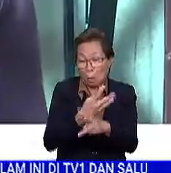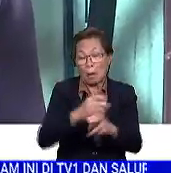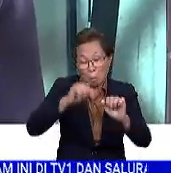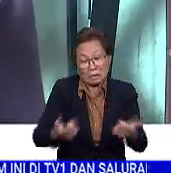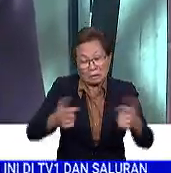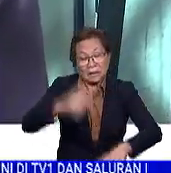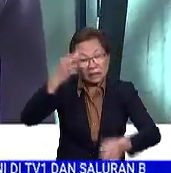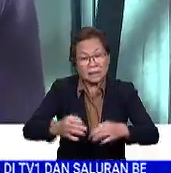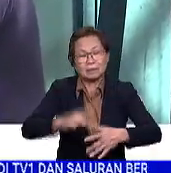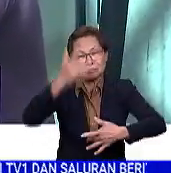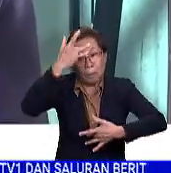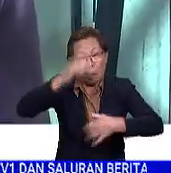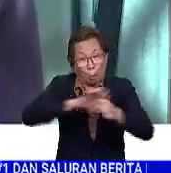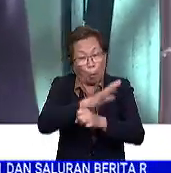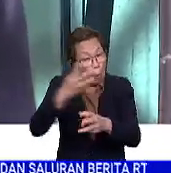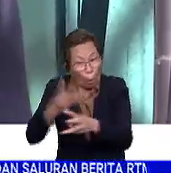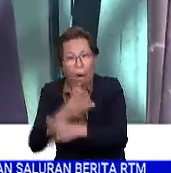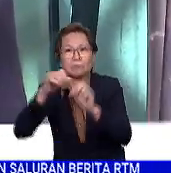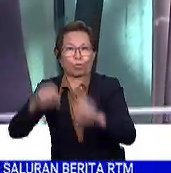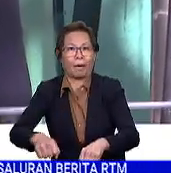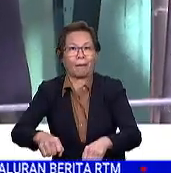sekiranya mereka dijangkiti COVID-19.